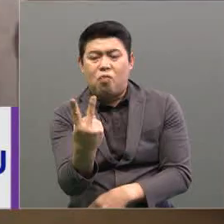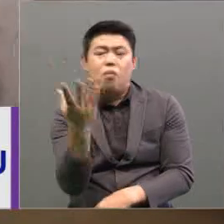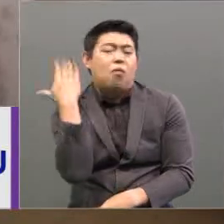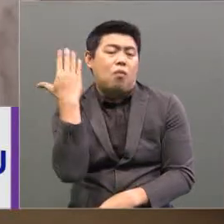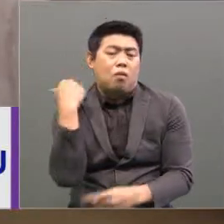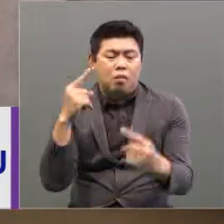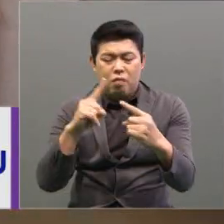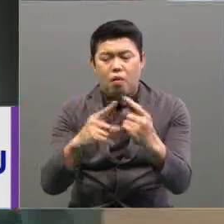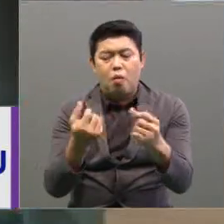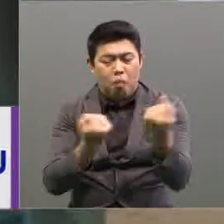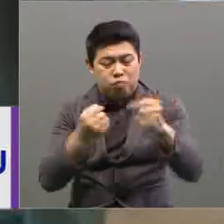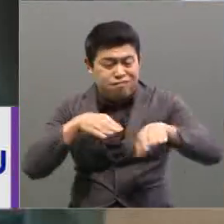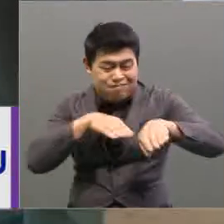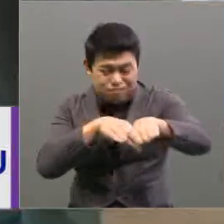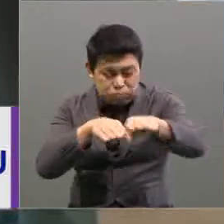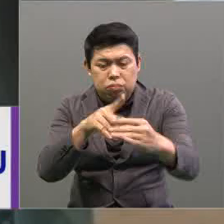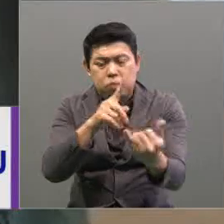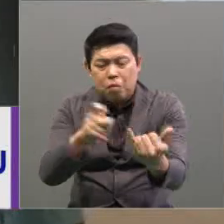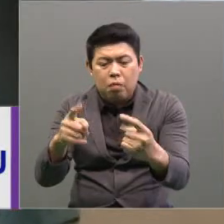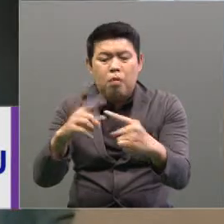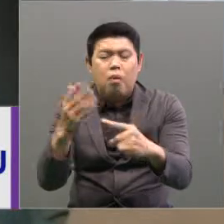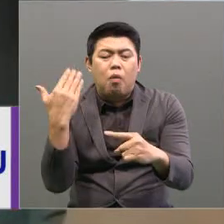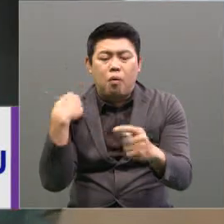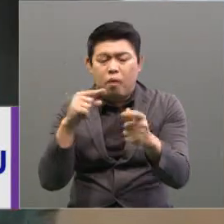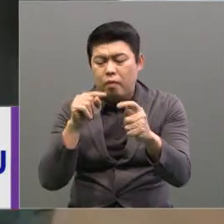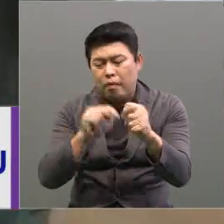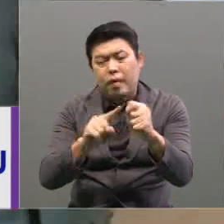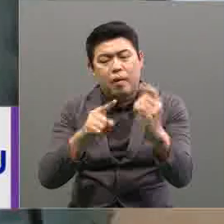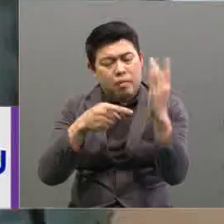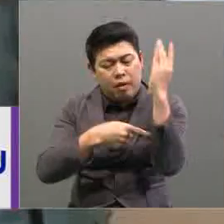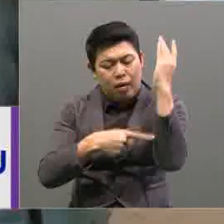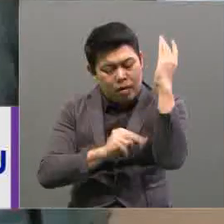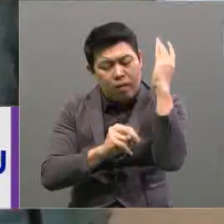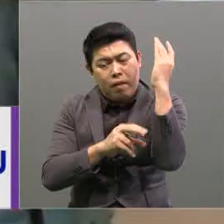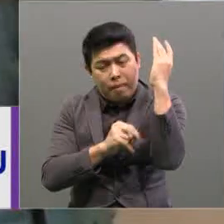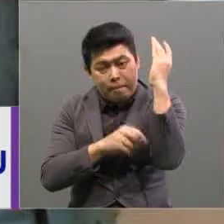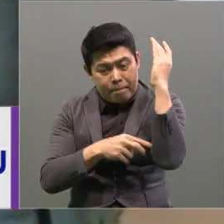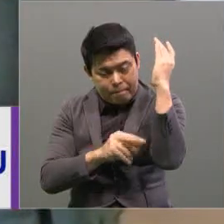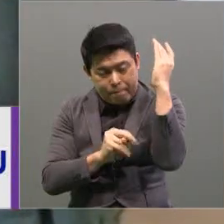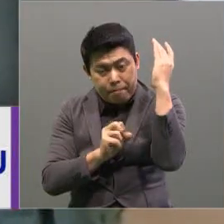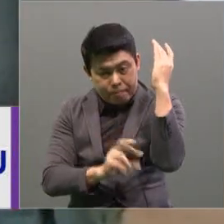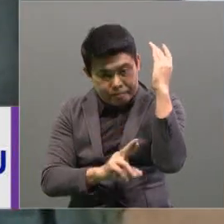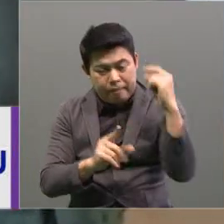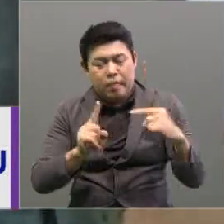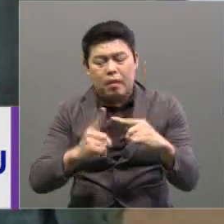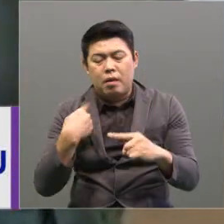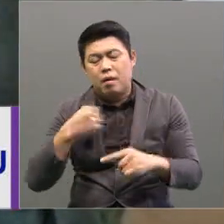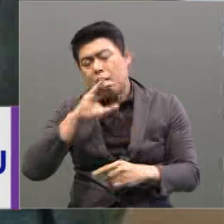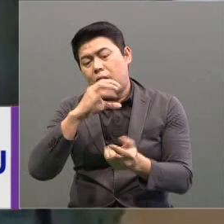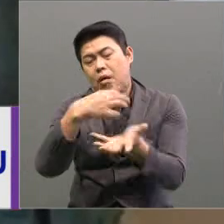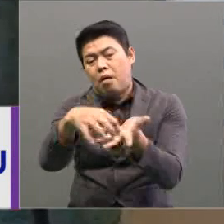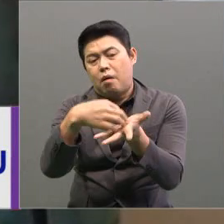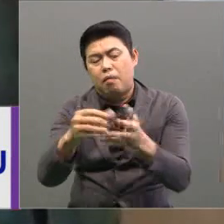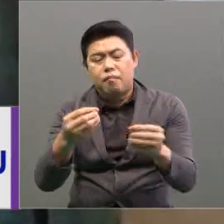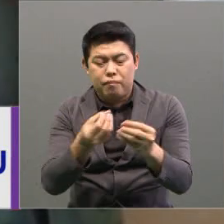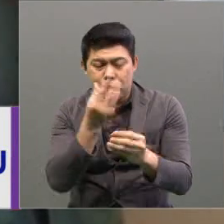ร้ายลอบวางระเบิดขบวนรถเจ้าหน้าที่ในพื้นที่ตำบลช้างเผือกอำเภอจะแนะจังหวัดนราธิวาสโดยแม่ทัพภาคที่4นะครับได้ว